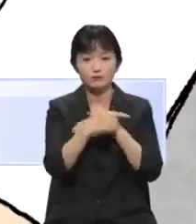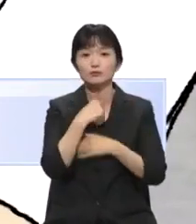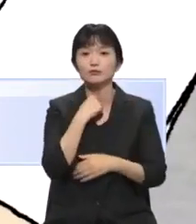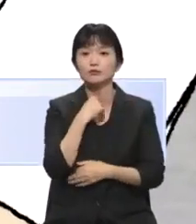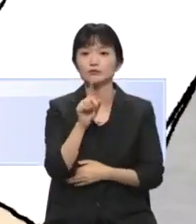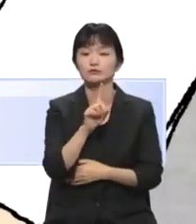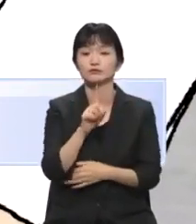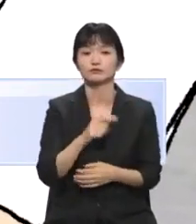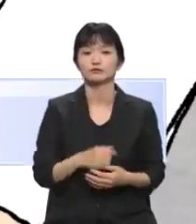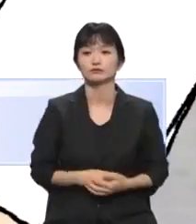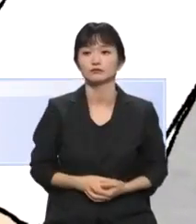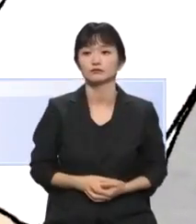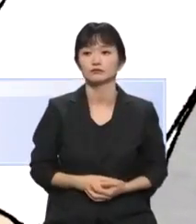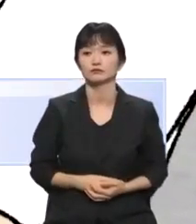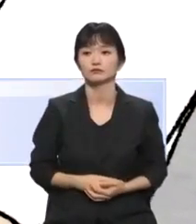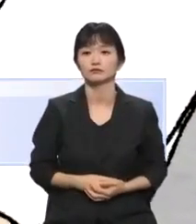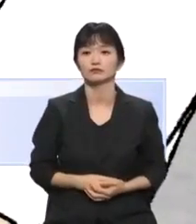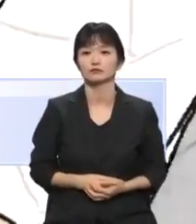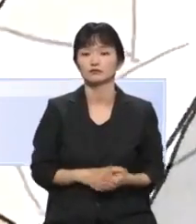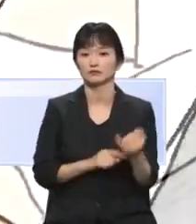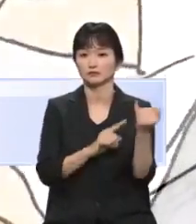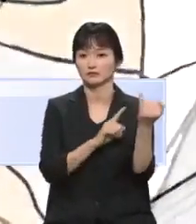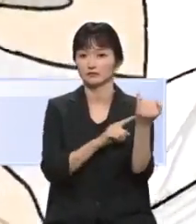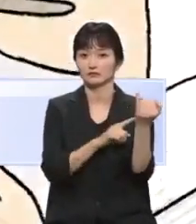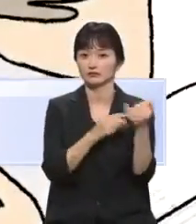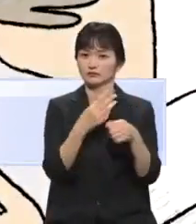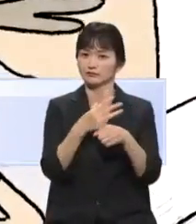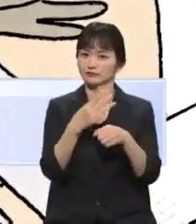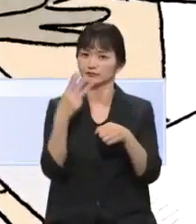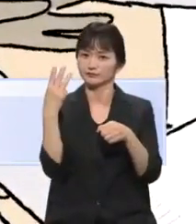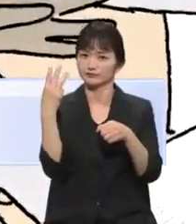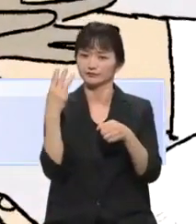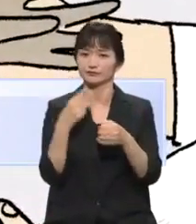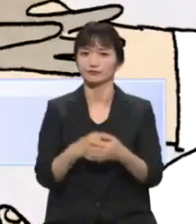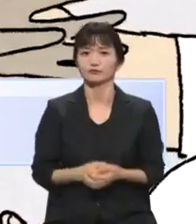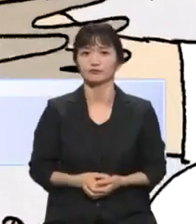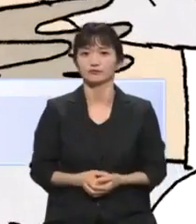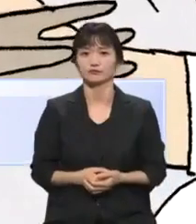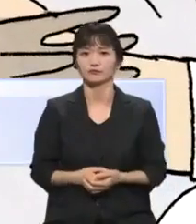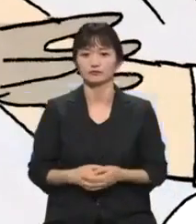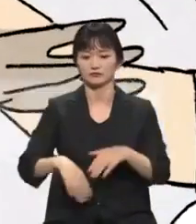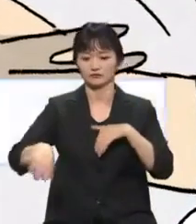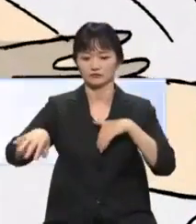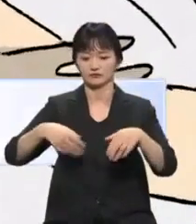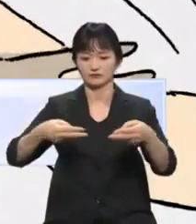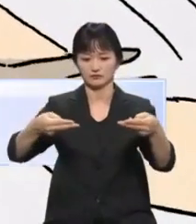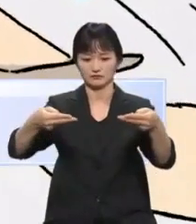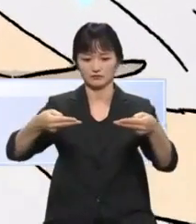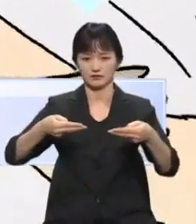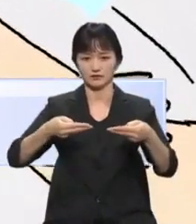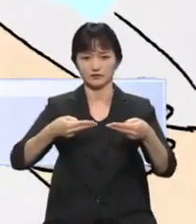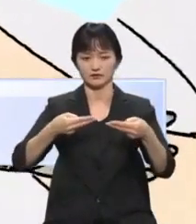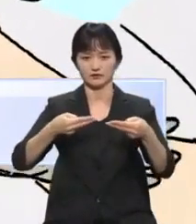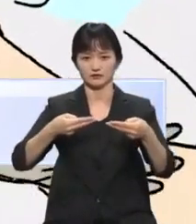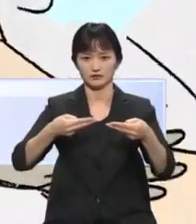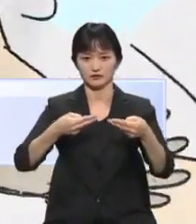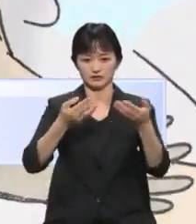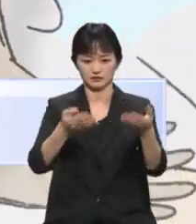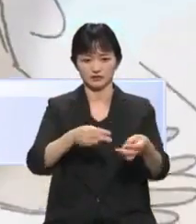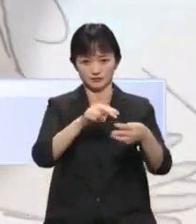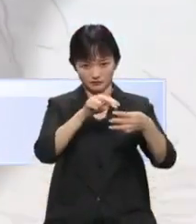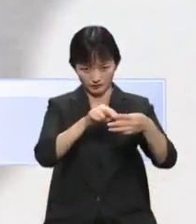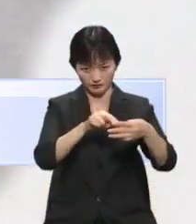이게 좀 말도 안 되는데이 여성이 3년 전부터이 노숙인 쉼터에서 생활을 했다고 해요